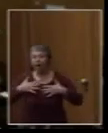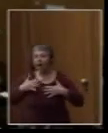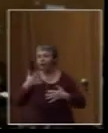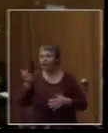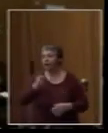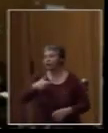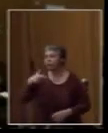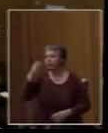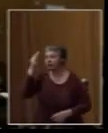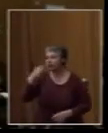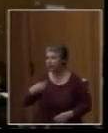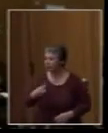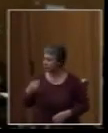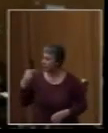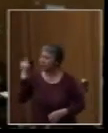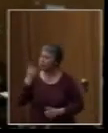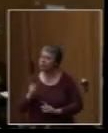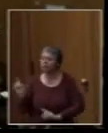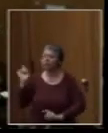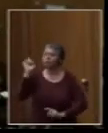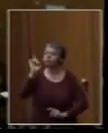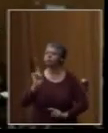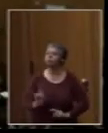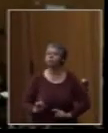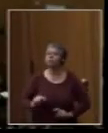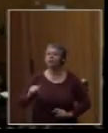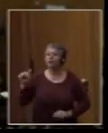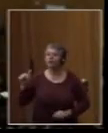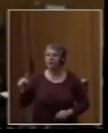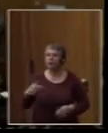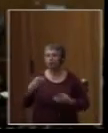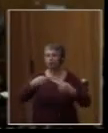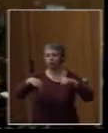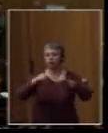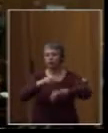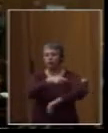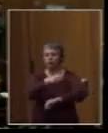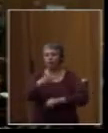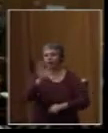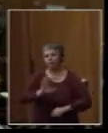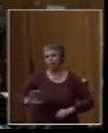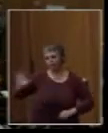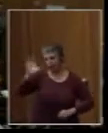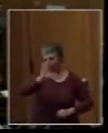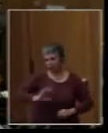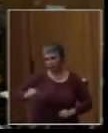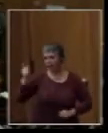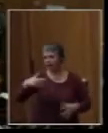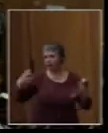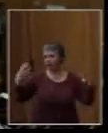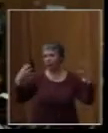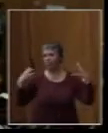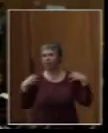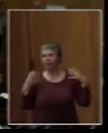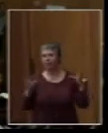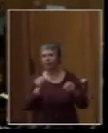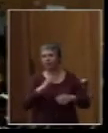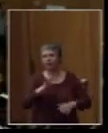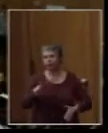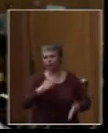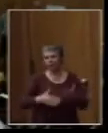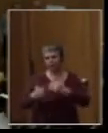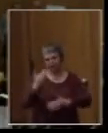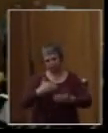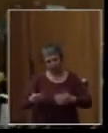για τα Δικαιώματα των Ανθρώπων με Αναπηρία στο Συμβούλιο της Ευρώπης, για έναν